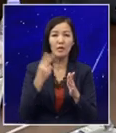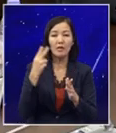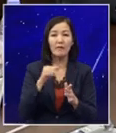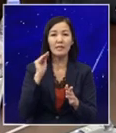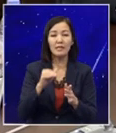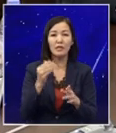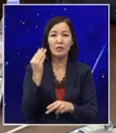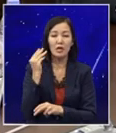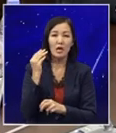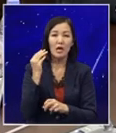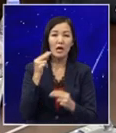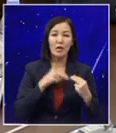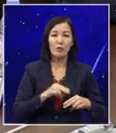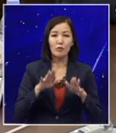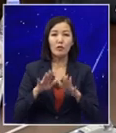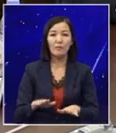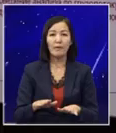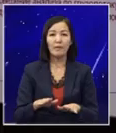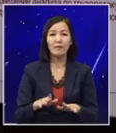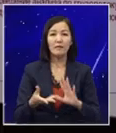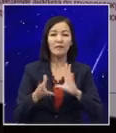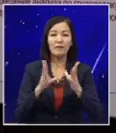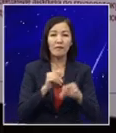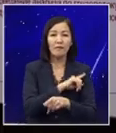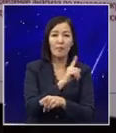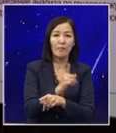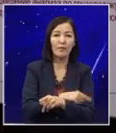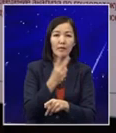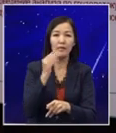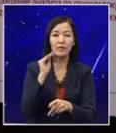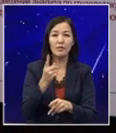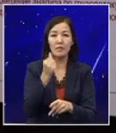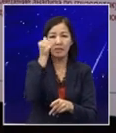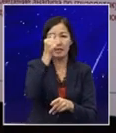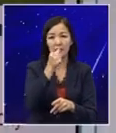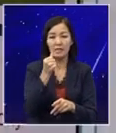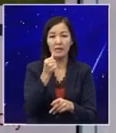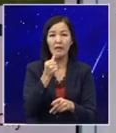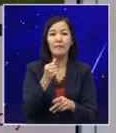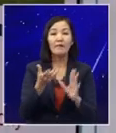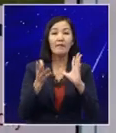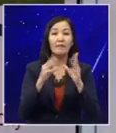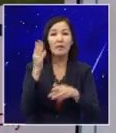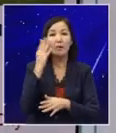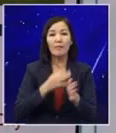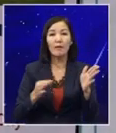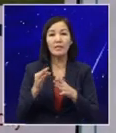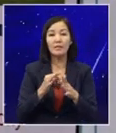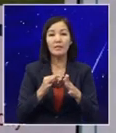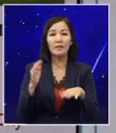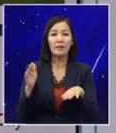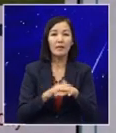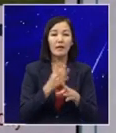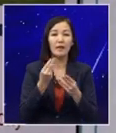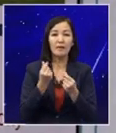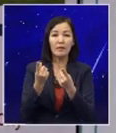тысяч рабочих мест. Мощность переработки составит 2000 голов КРС в день. В целом, в Алматинской области создан благоприятный